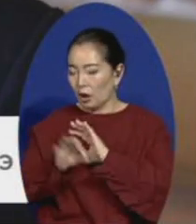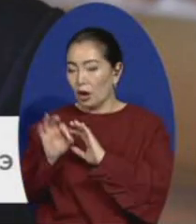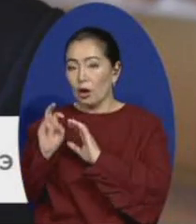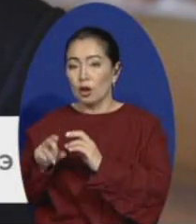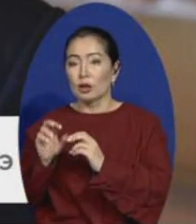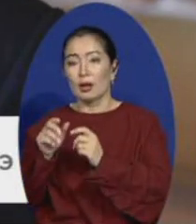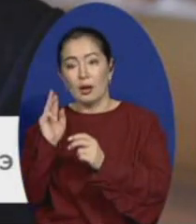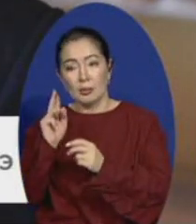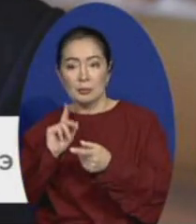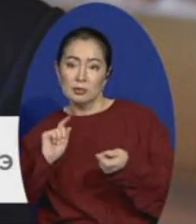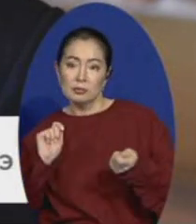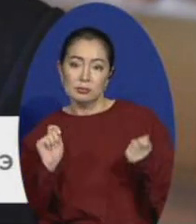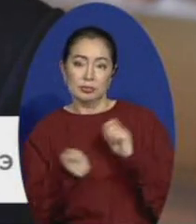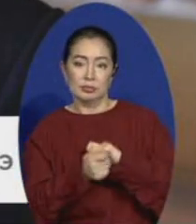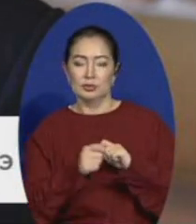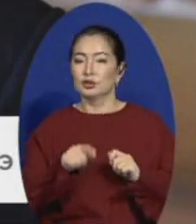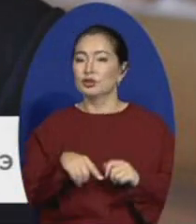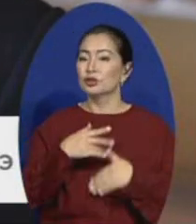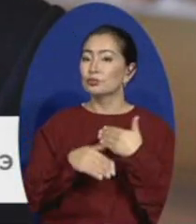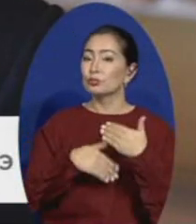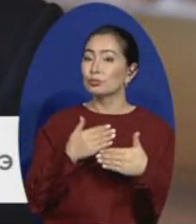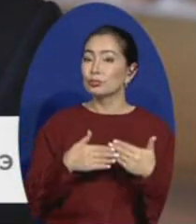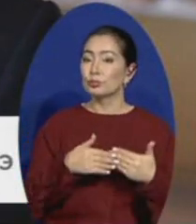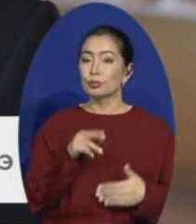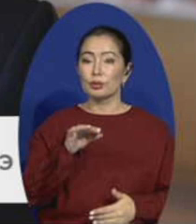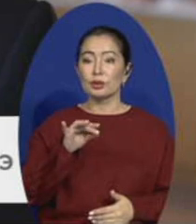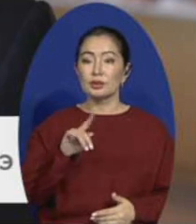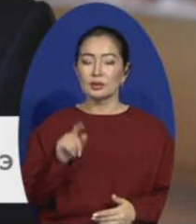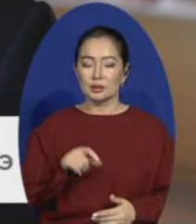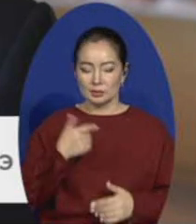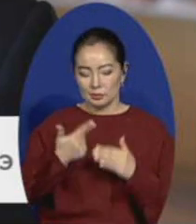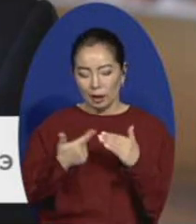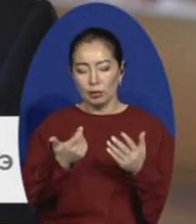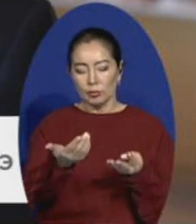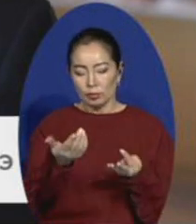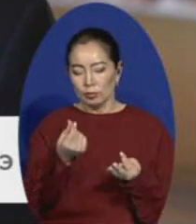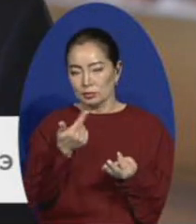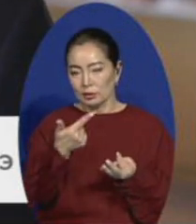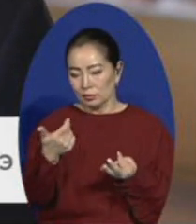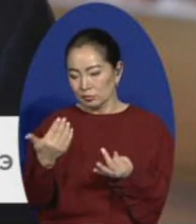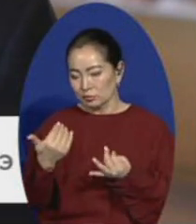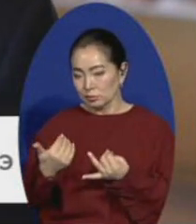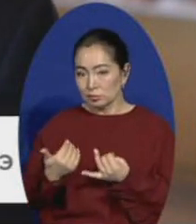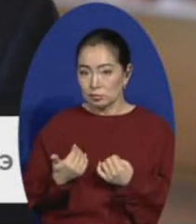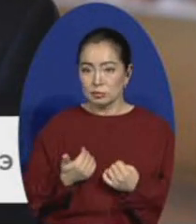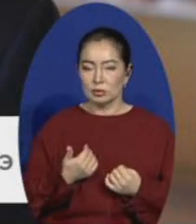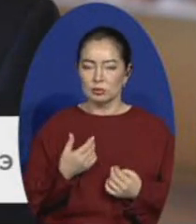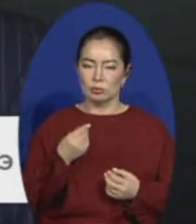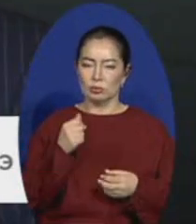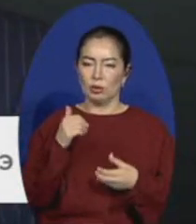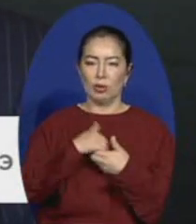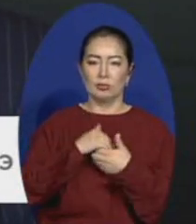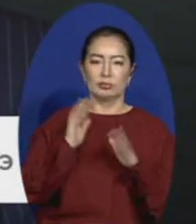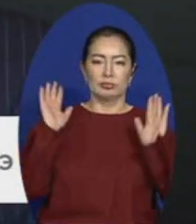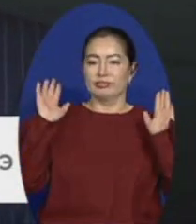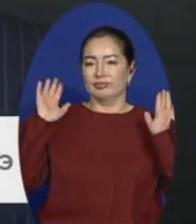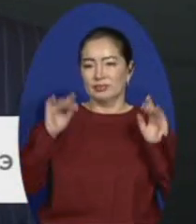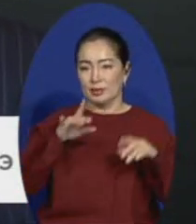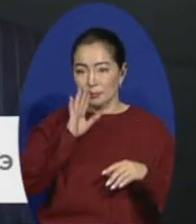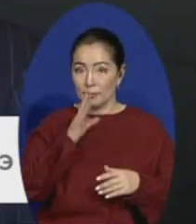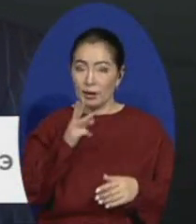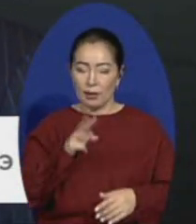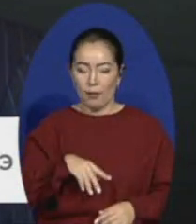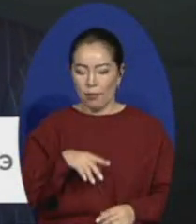руу шилжих энэ процессд явж байгаа процесс болгоноос татвар авах гэвэл хөрөнгө оруулагчид нар бол маш их өргөх юм байна. Бид бүхэн Монгол